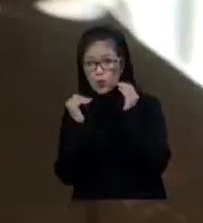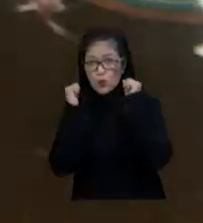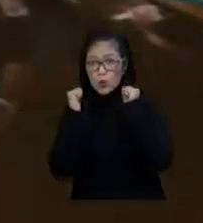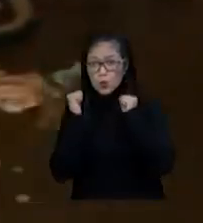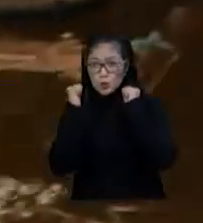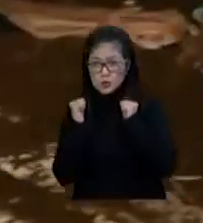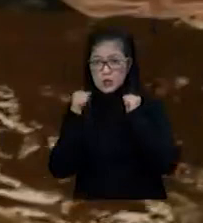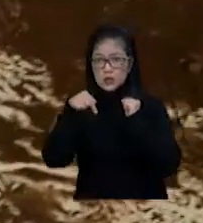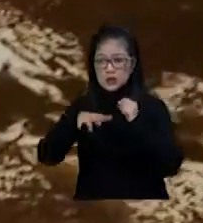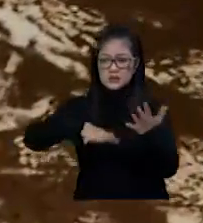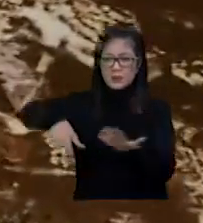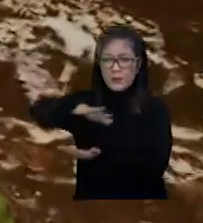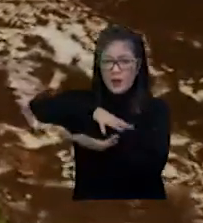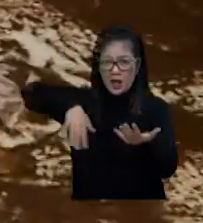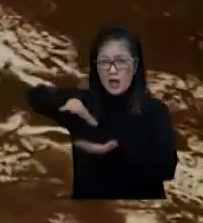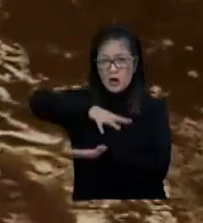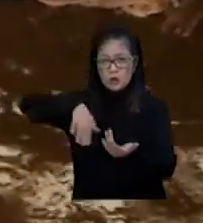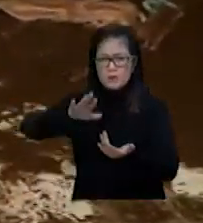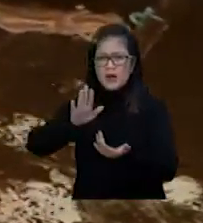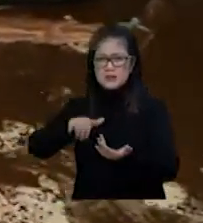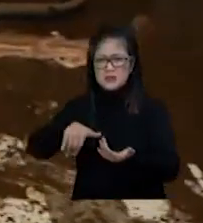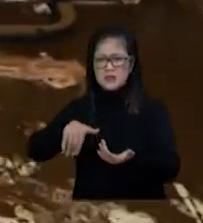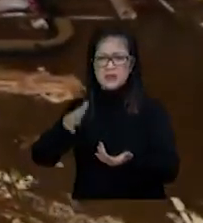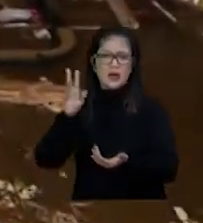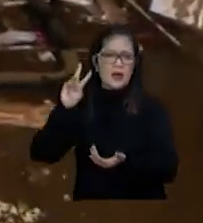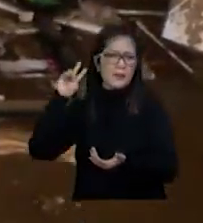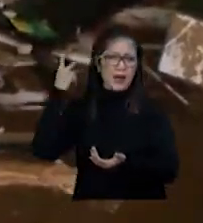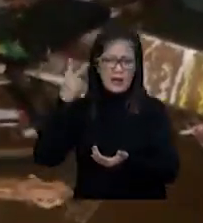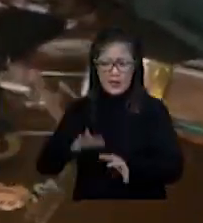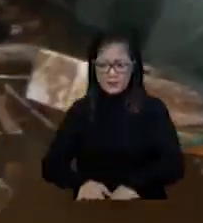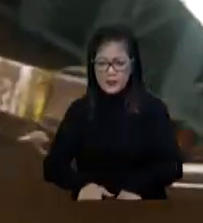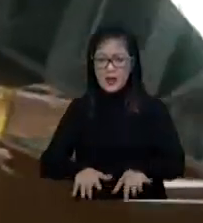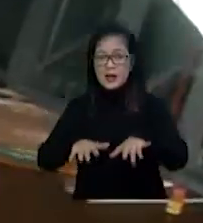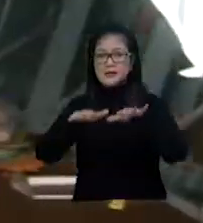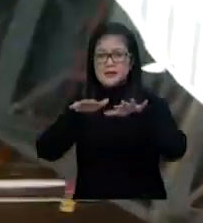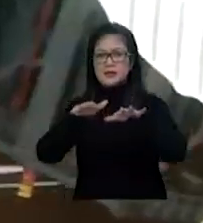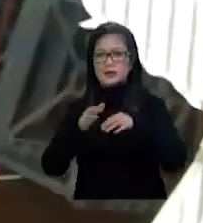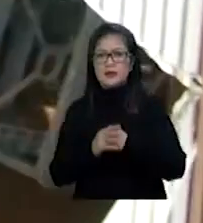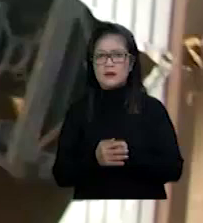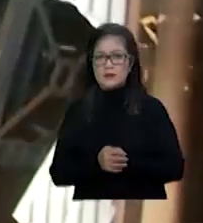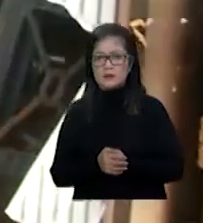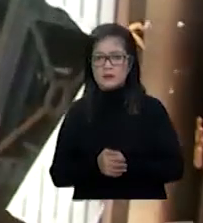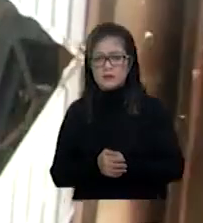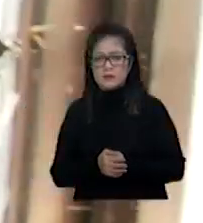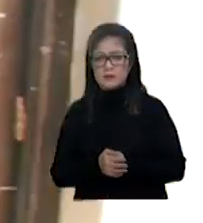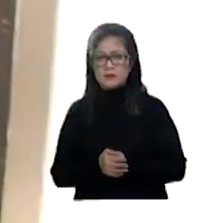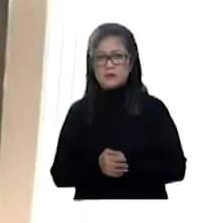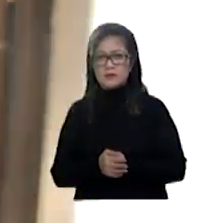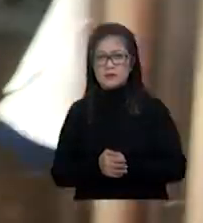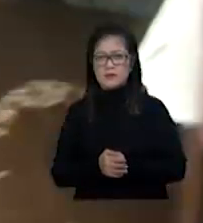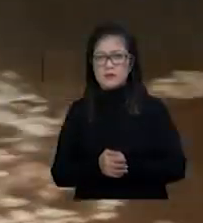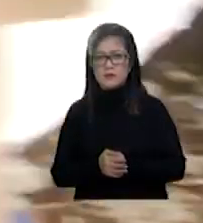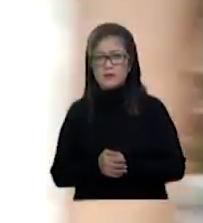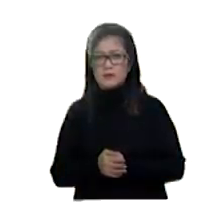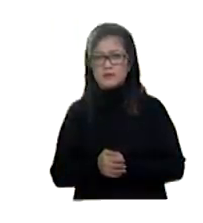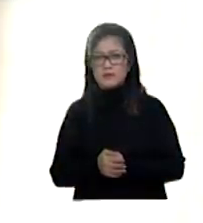masih berantakan porak-poranda usai diterjang banjir pada sore hari kemarin. Dan perlu kami sampaikan juga bahwa dari pihak